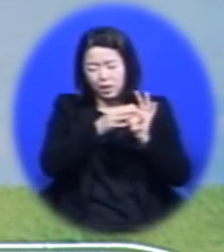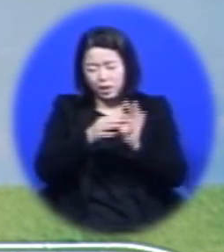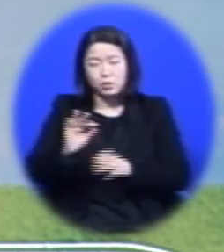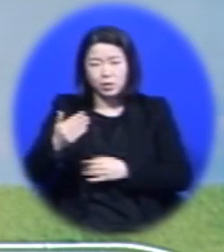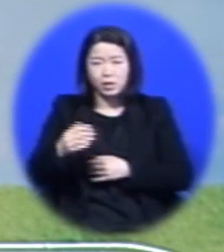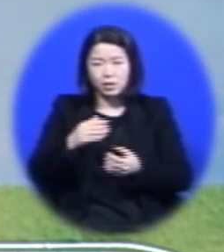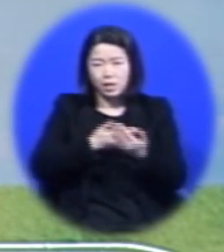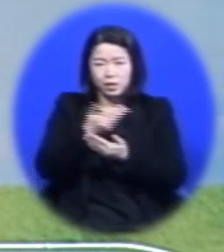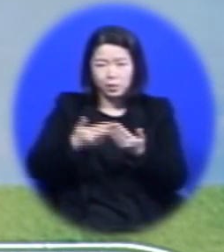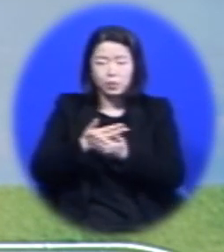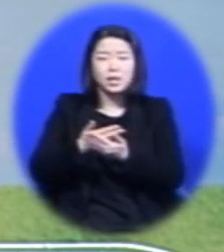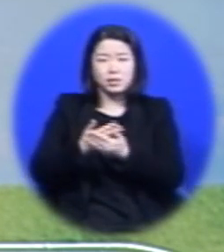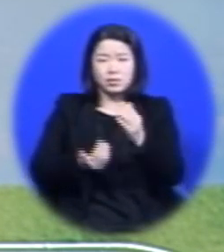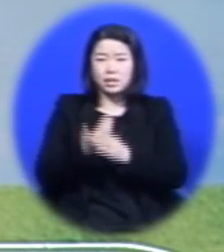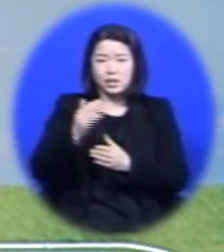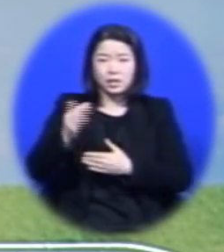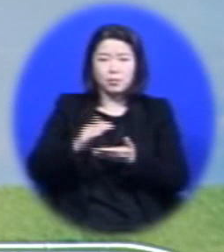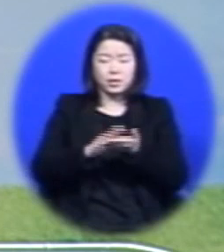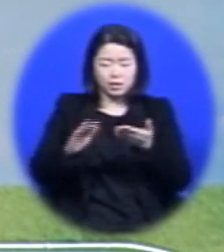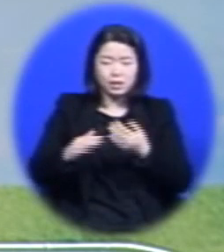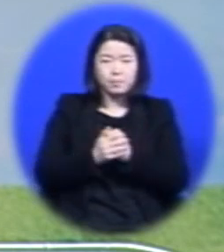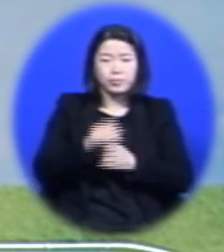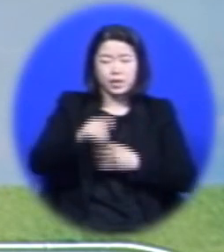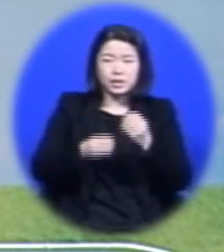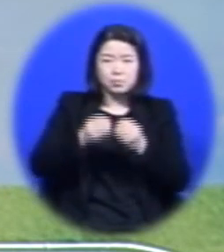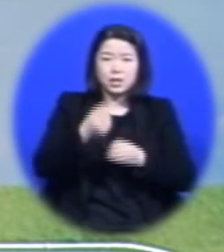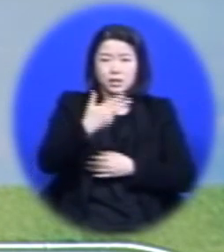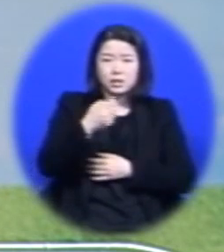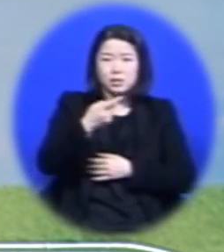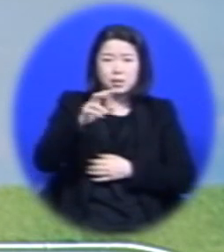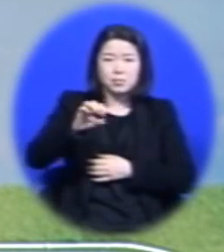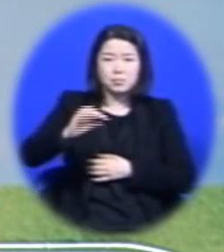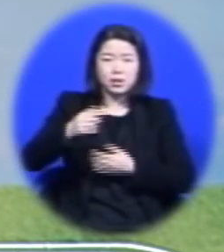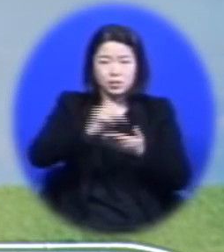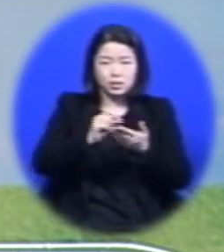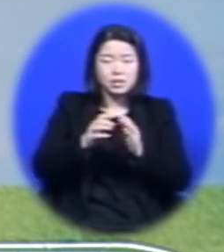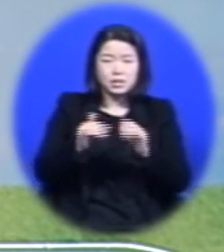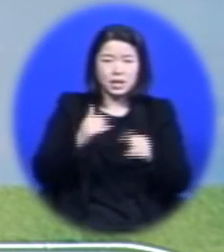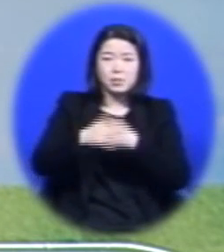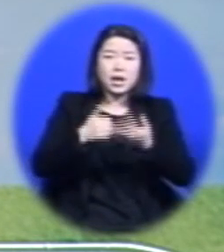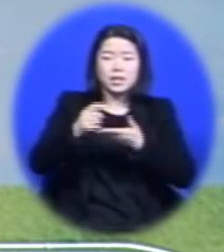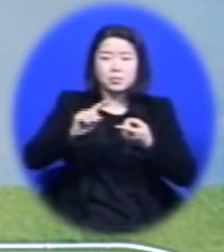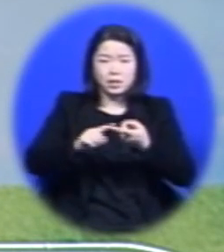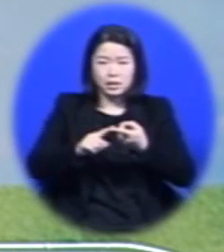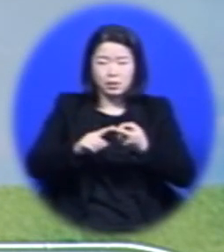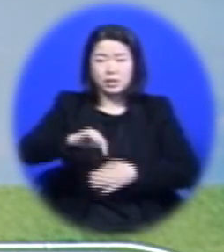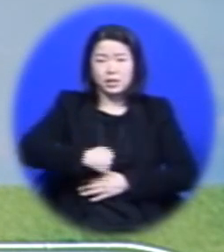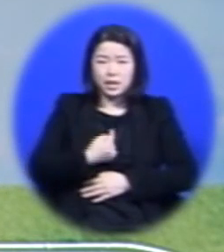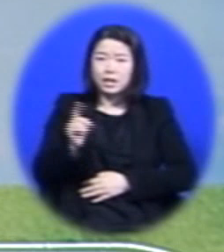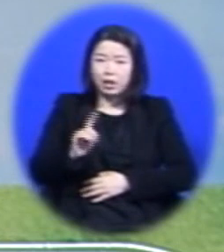교재에서 생기는 겁니다 20핀 71 편액이 자는 하나님의 대해서 자기가